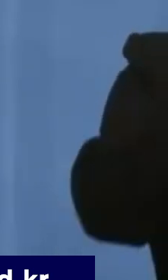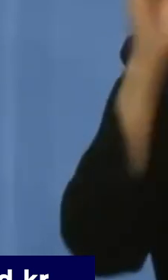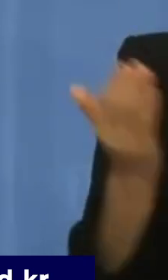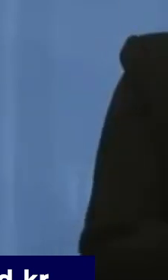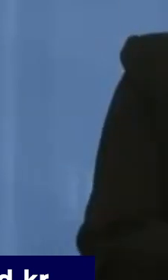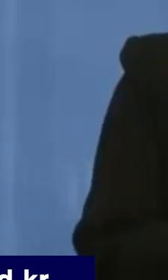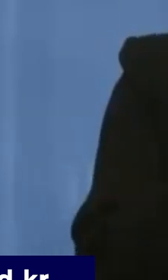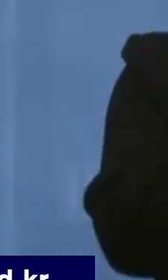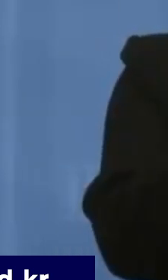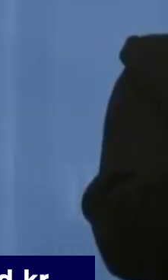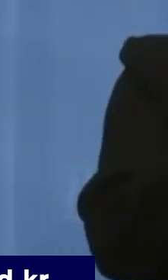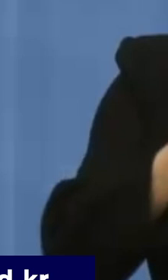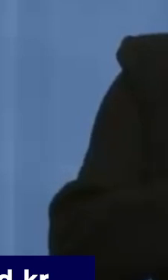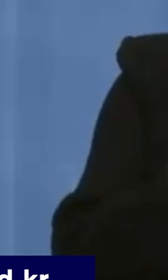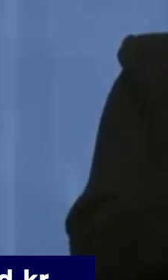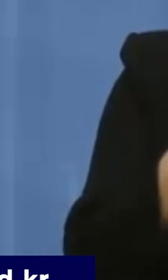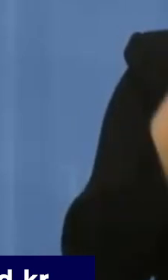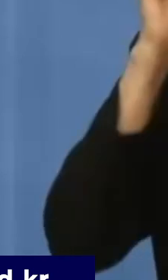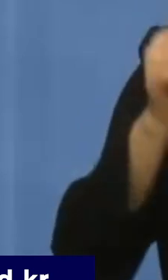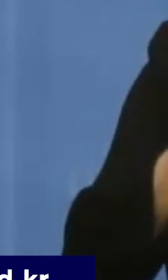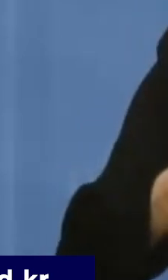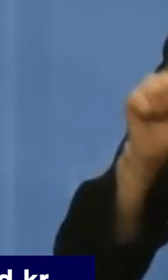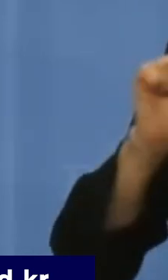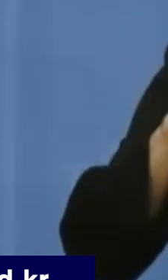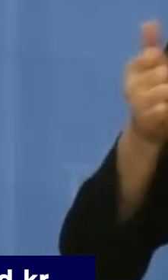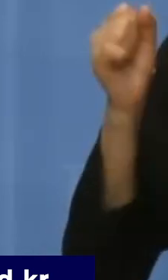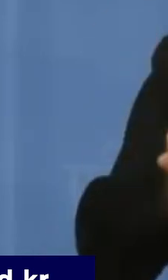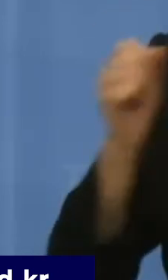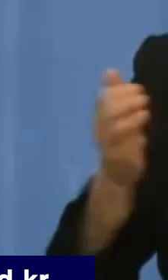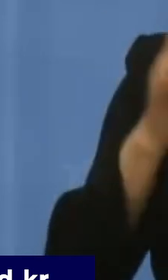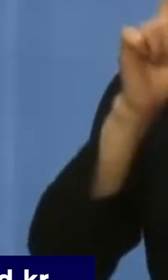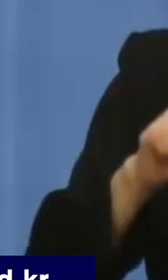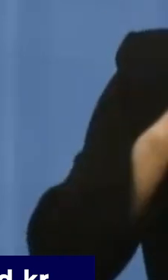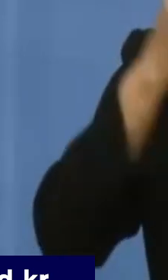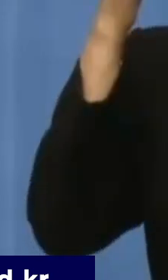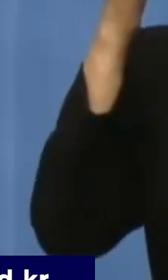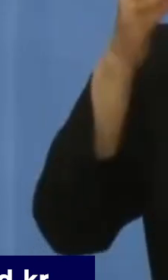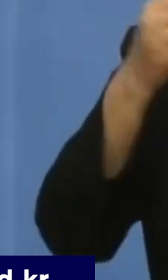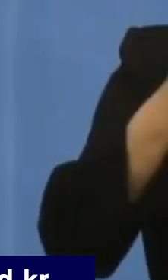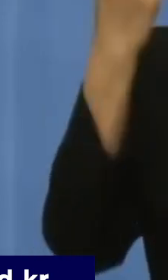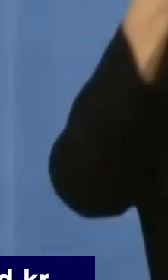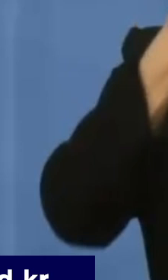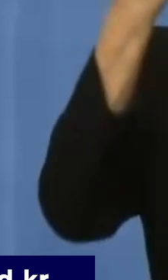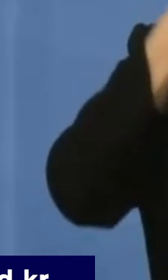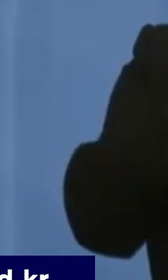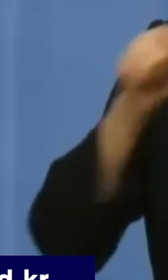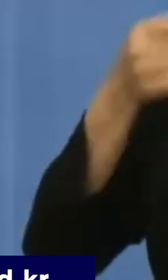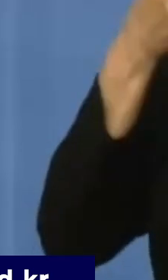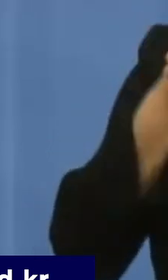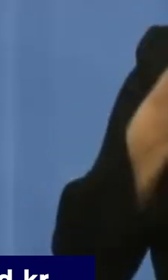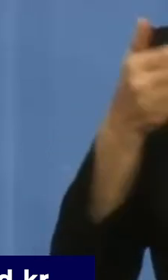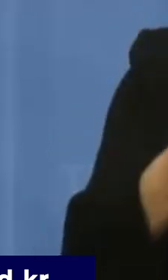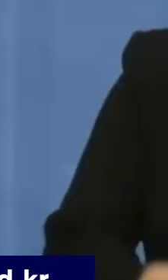전반을 폭넓게, 대통령 배우자 관련 특검은 도이치모터스 주가 조작 의혹에 초점을 맞춰 수사 대상을